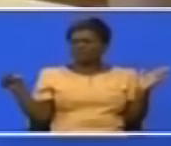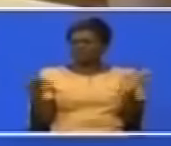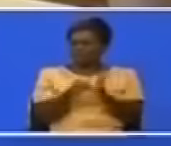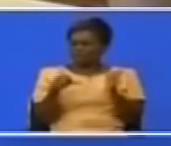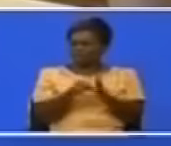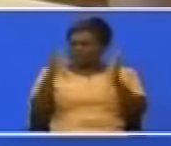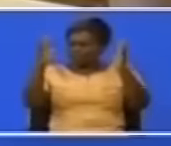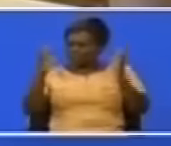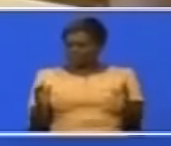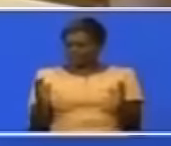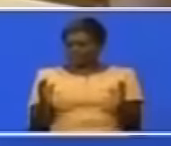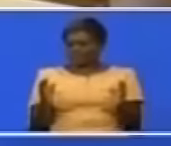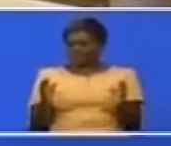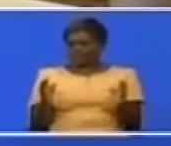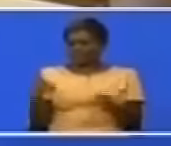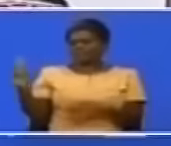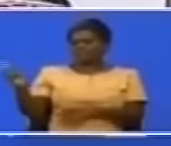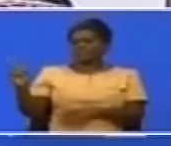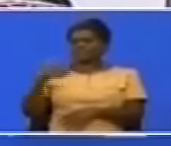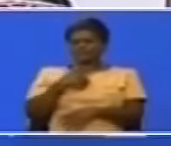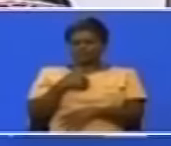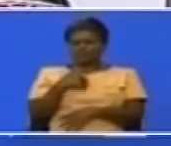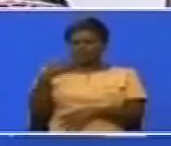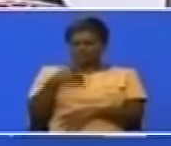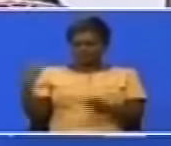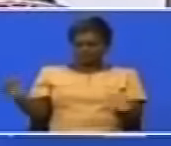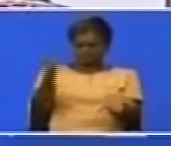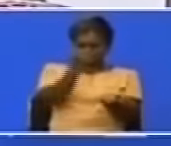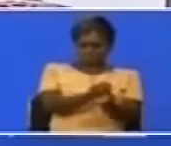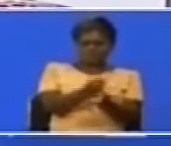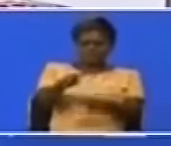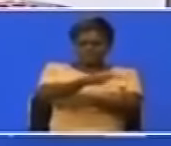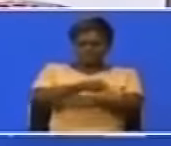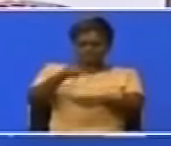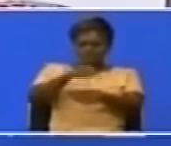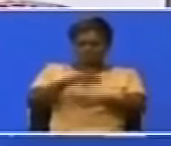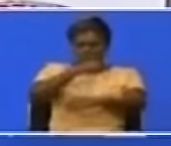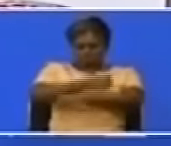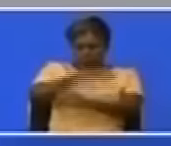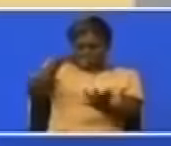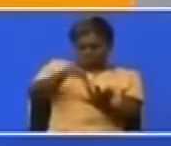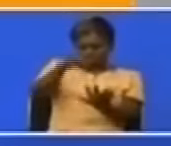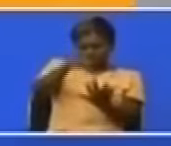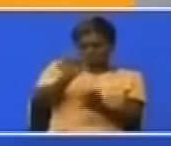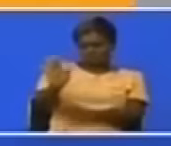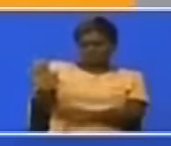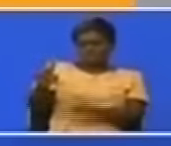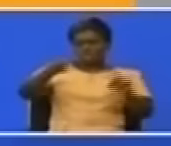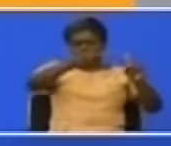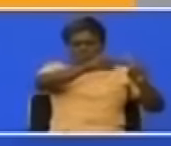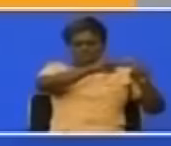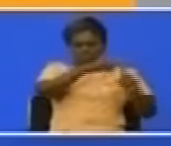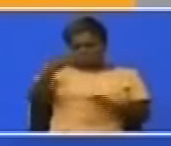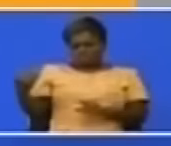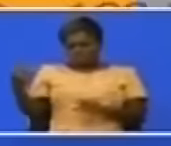mchongoma ubavuni mwa wizara hiyo. We have admitted them to national schools of their choice. Jumla ya